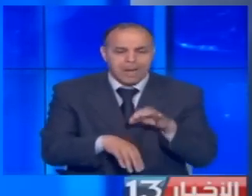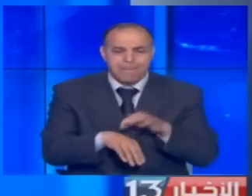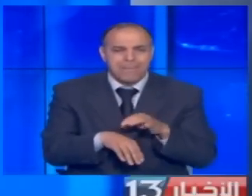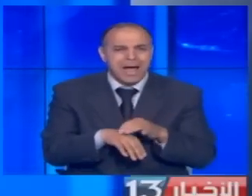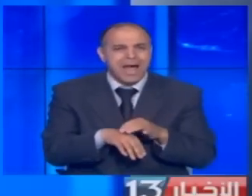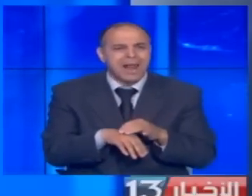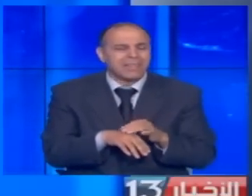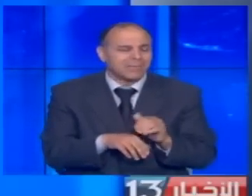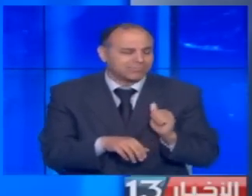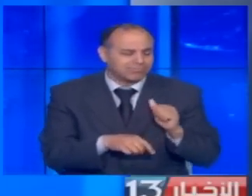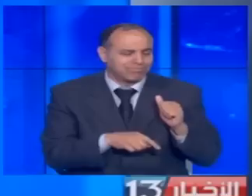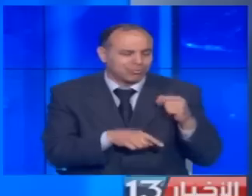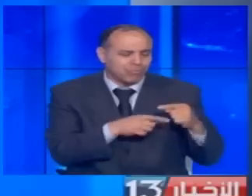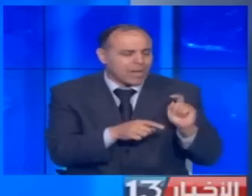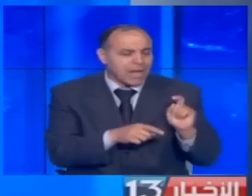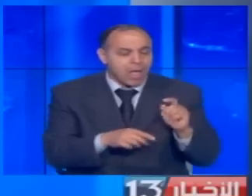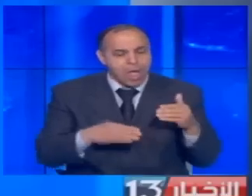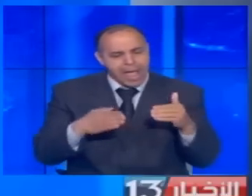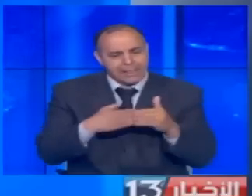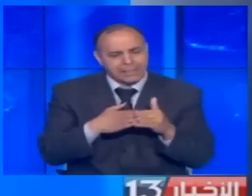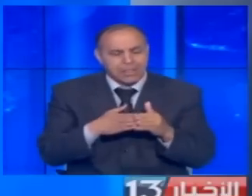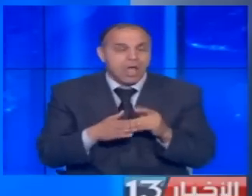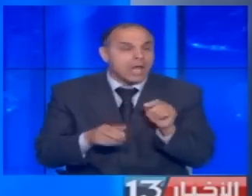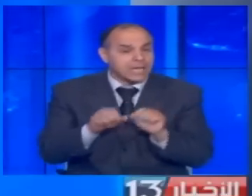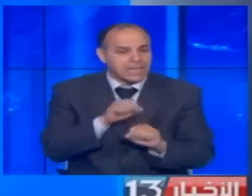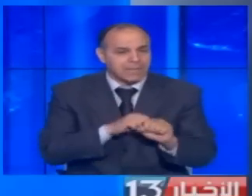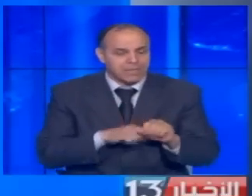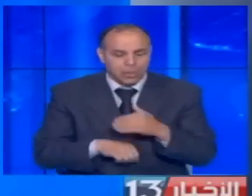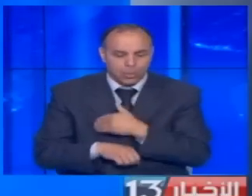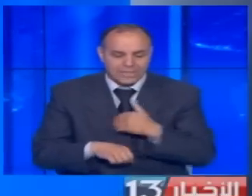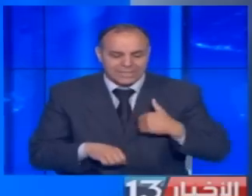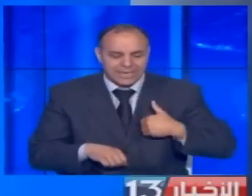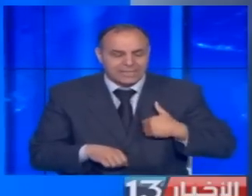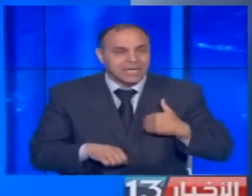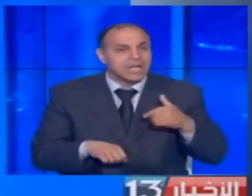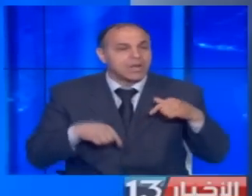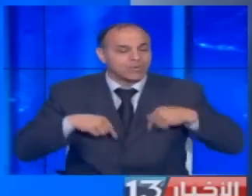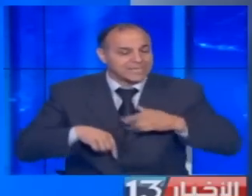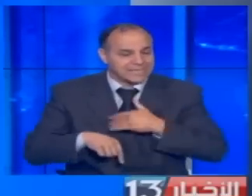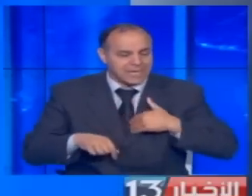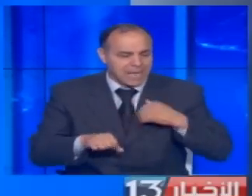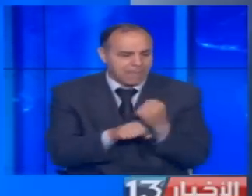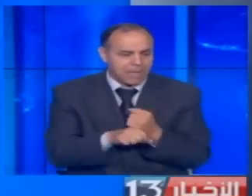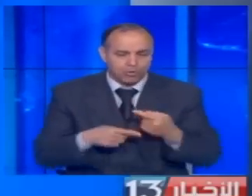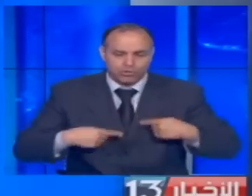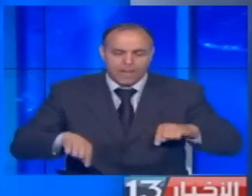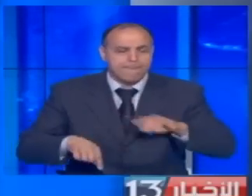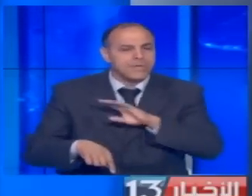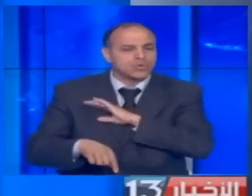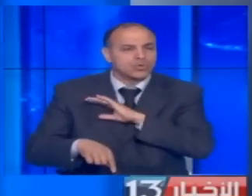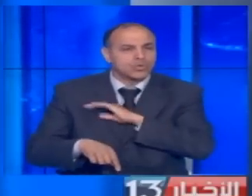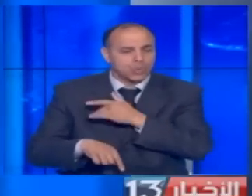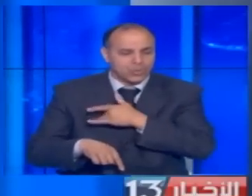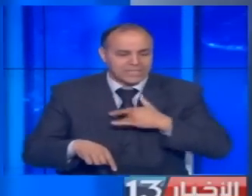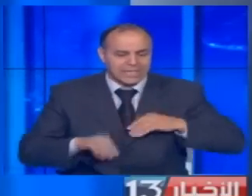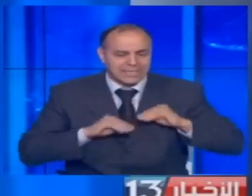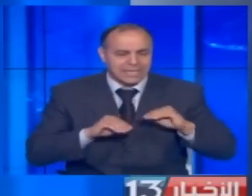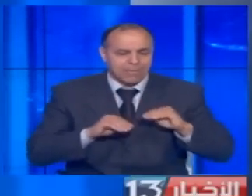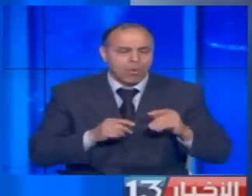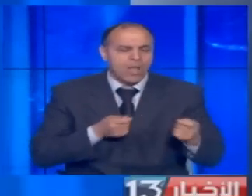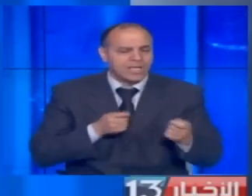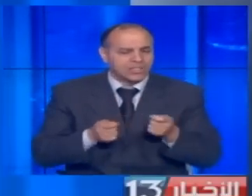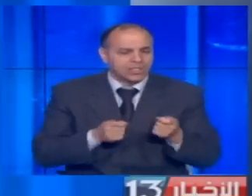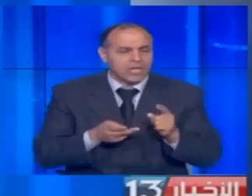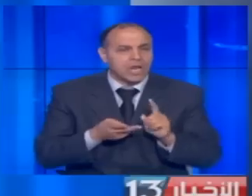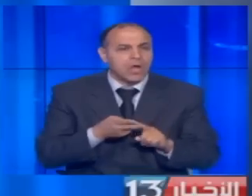غير الساريه و للحد منها نظمت وزاره الصحه جلسه عمل بحضور ممثلين عن وزارات التربيه والتجاره